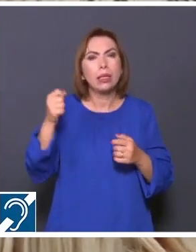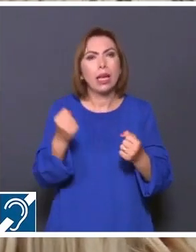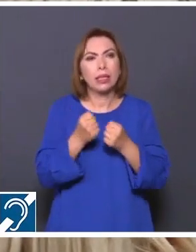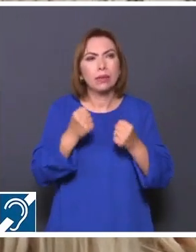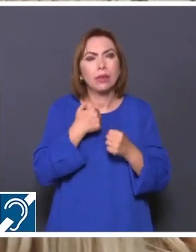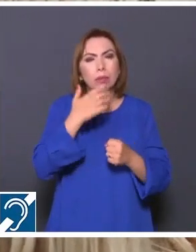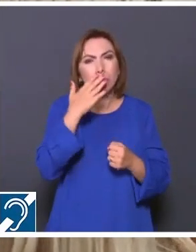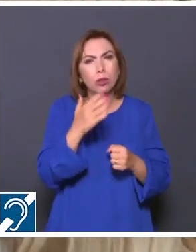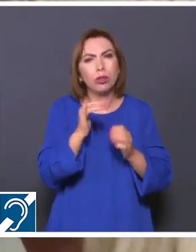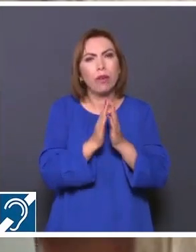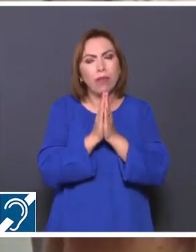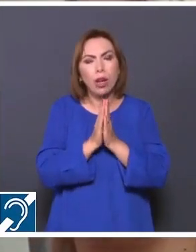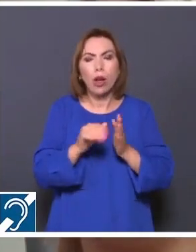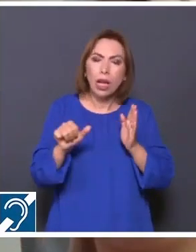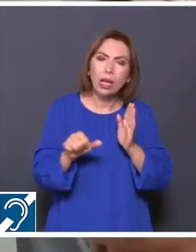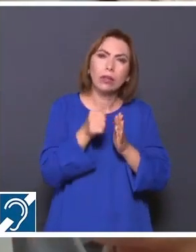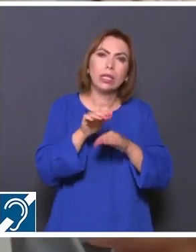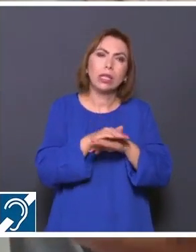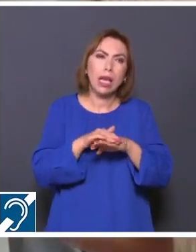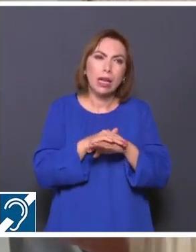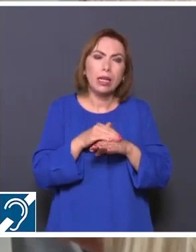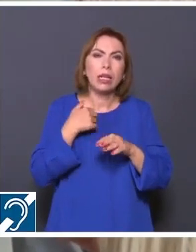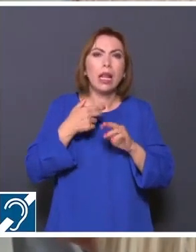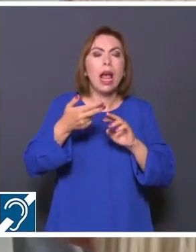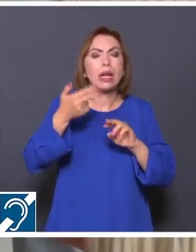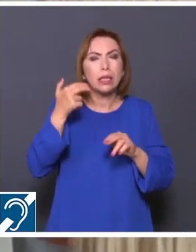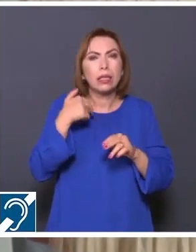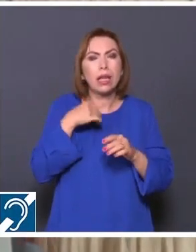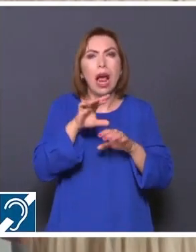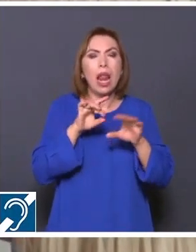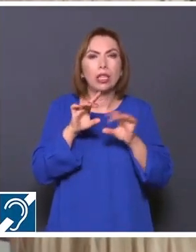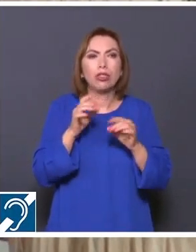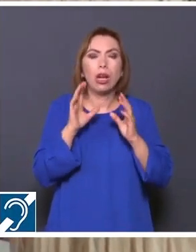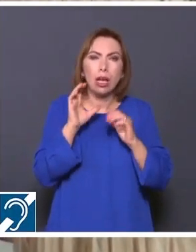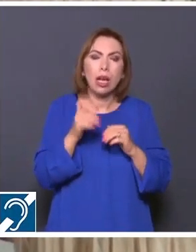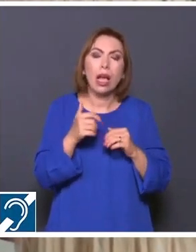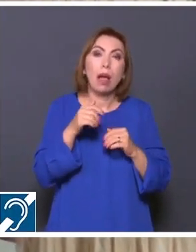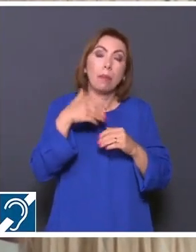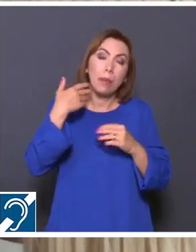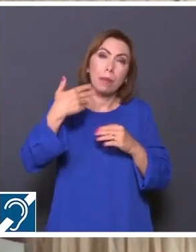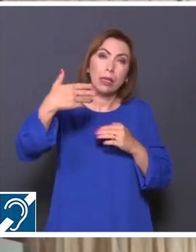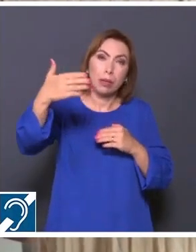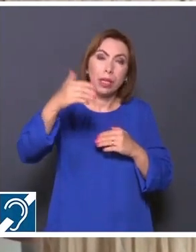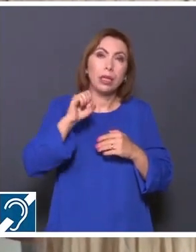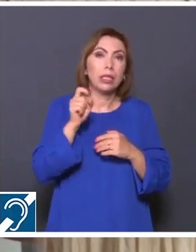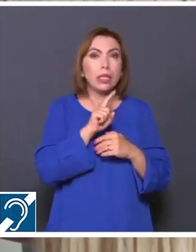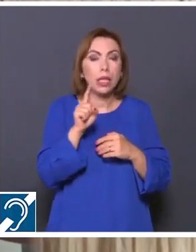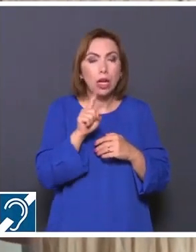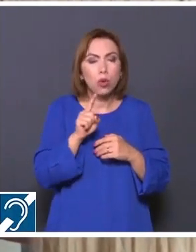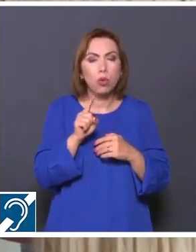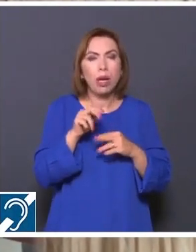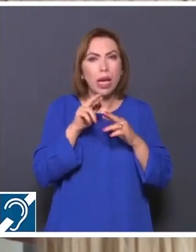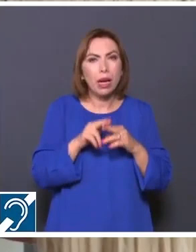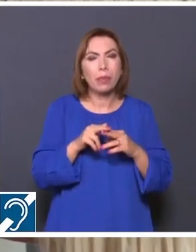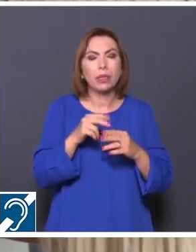alte activitate Vă mulțumesc și vă rog încă o dată să mi Iertați anticipat alegerea ca alegerea ca pe mai departe să nu mai